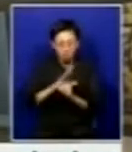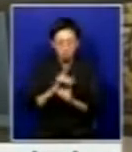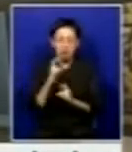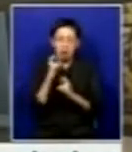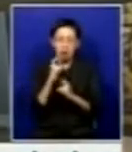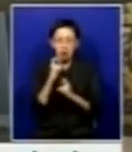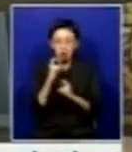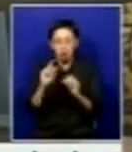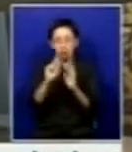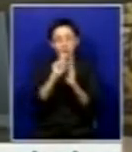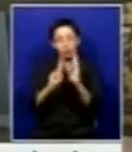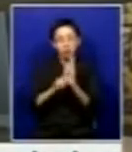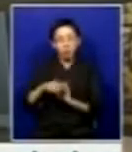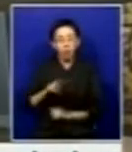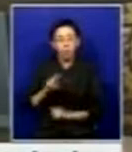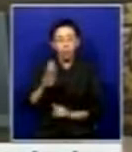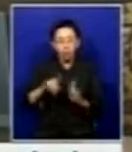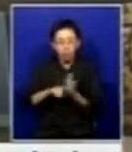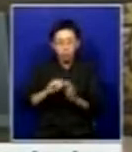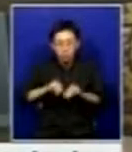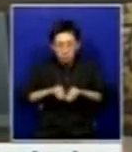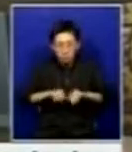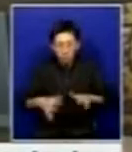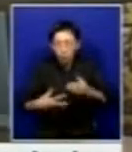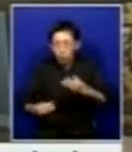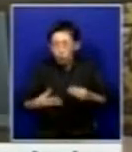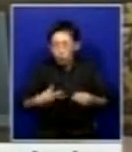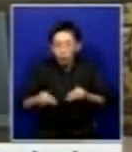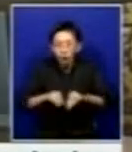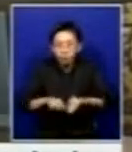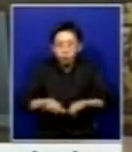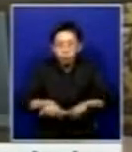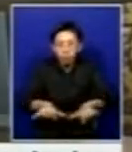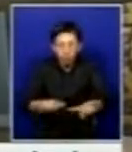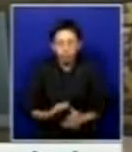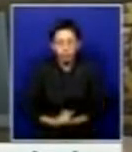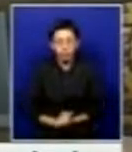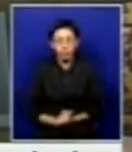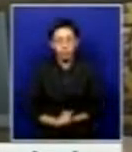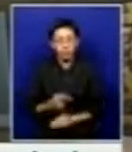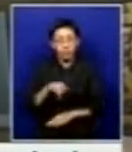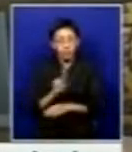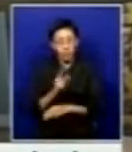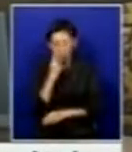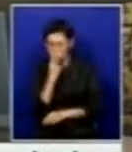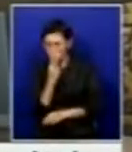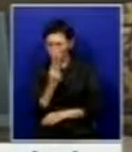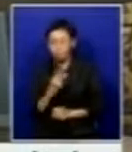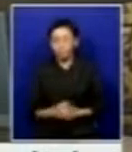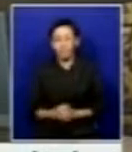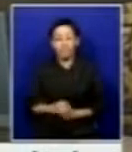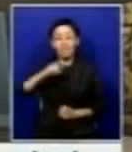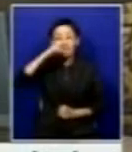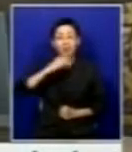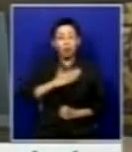พระราชบัญญัติโรคติดต่อคณะกรรมการโรคติดต่อแห่งชาติประกาศท่านประธานสังเกตนะครับประเทศไ